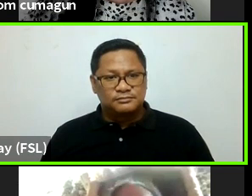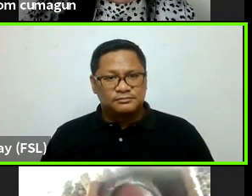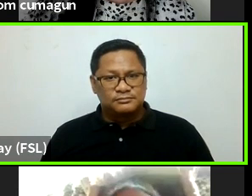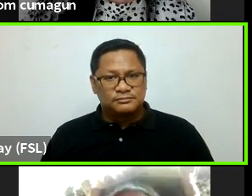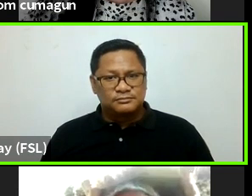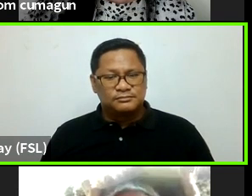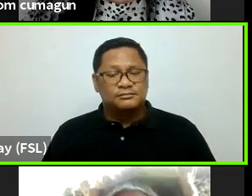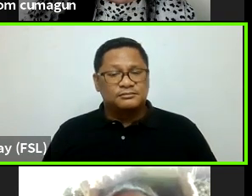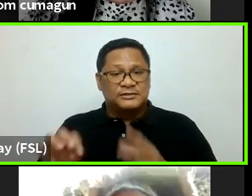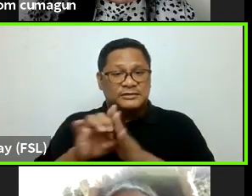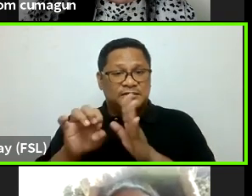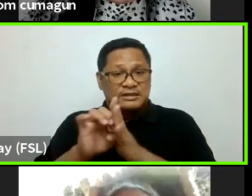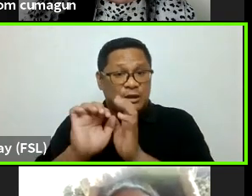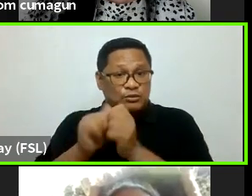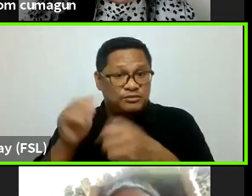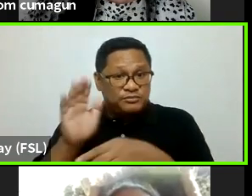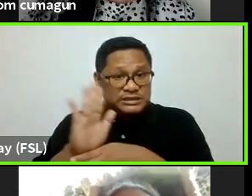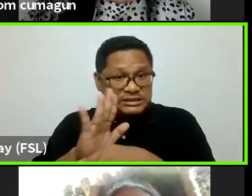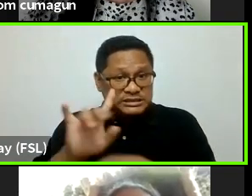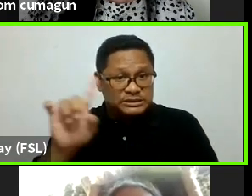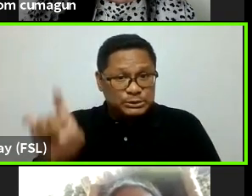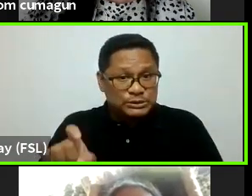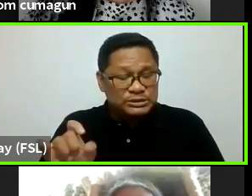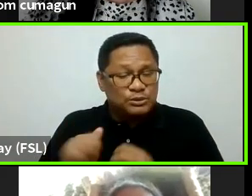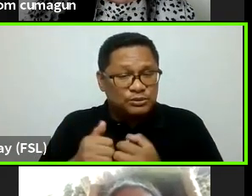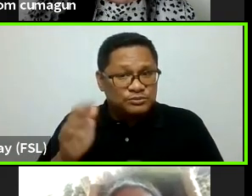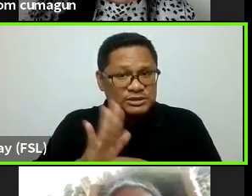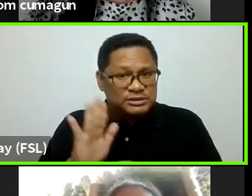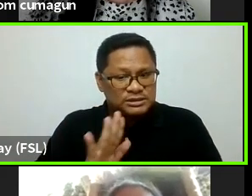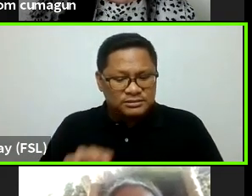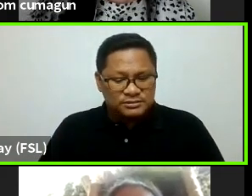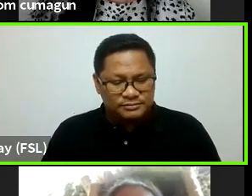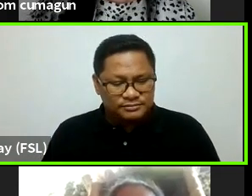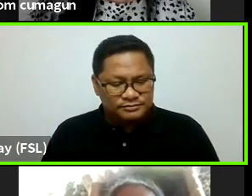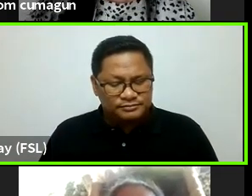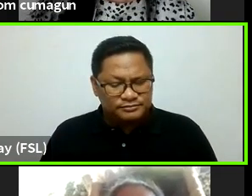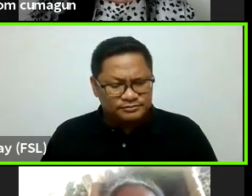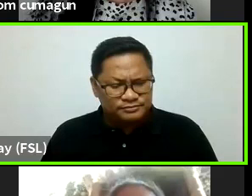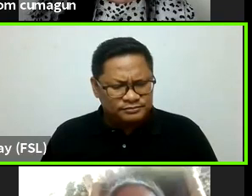business? Paano na yung business? Paano na yung business?